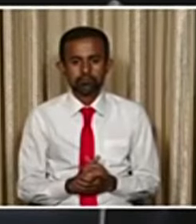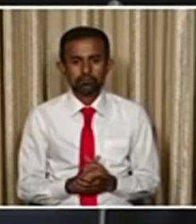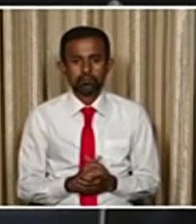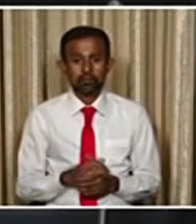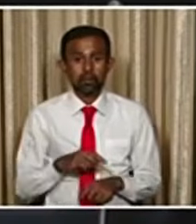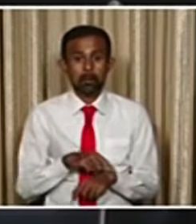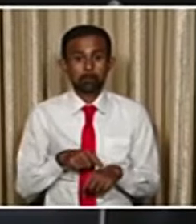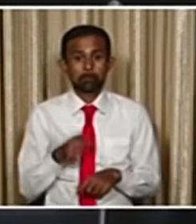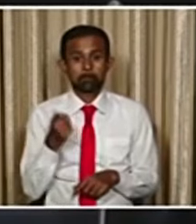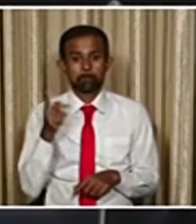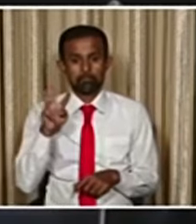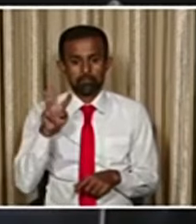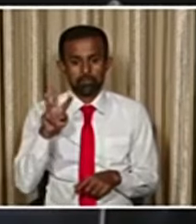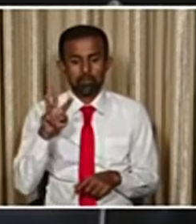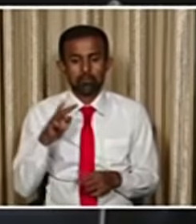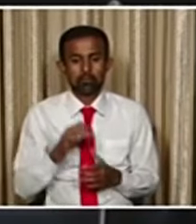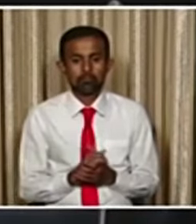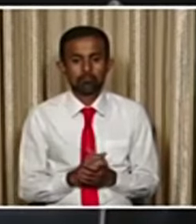පැය 13ක්